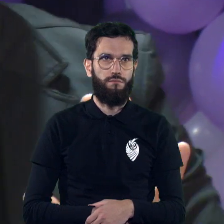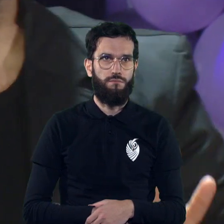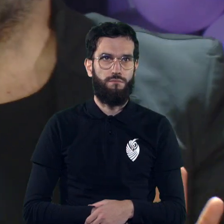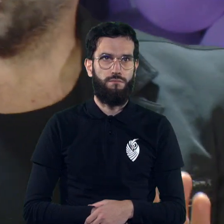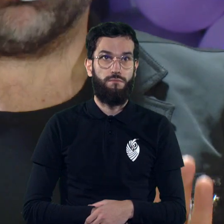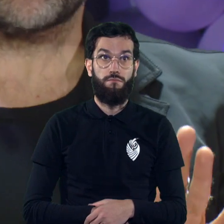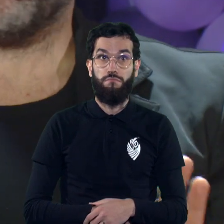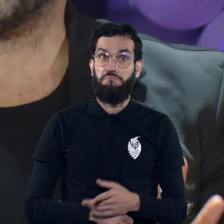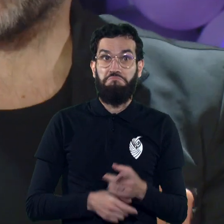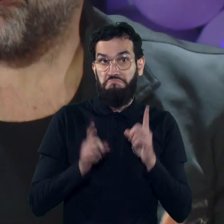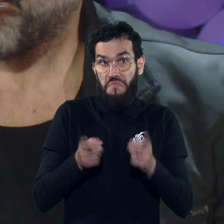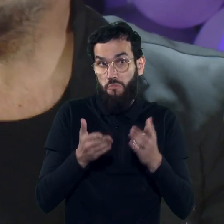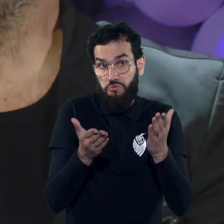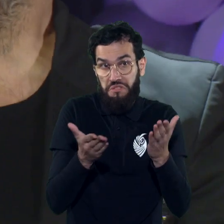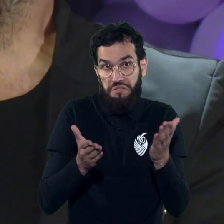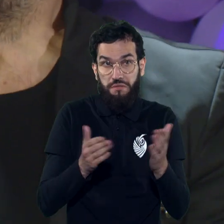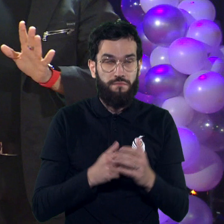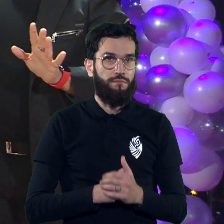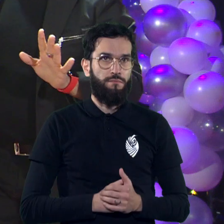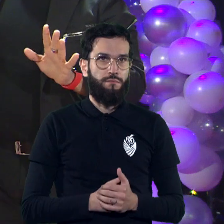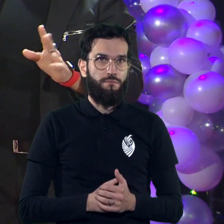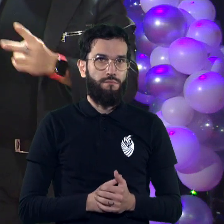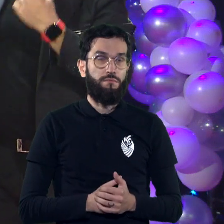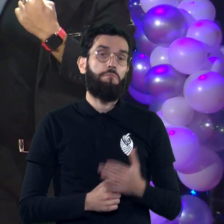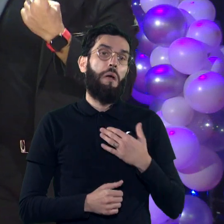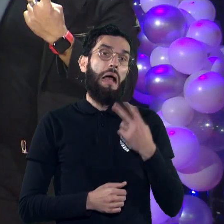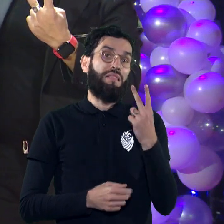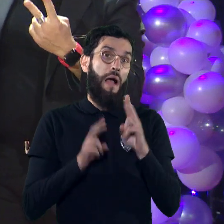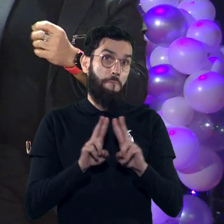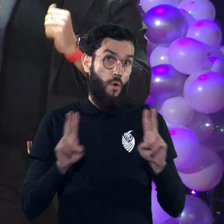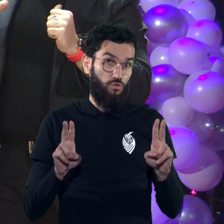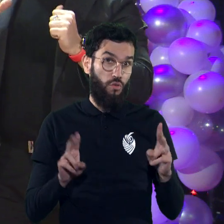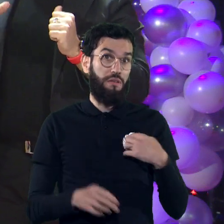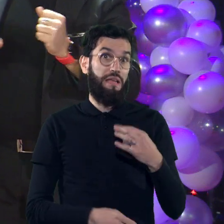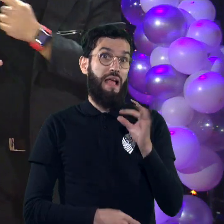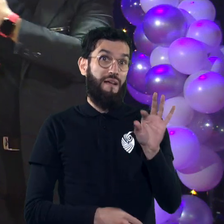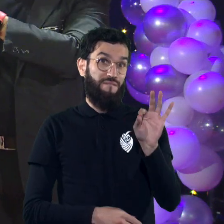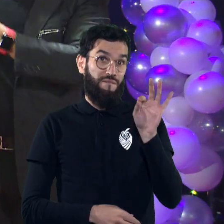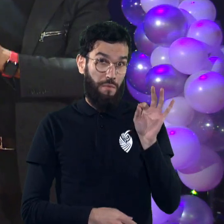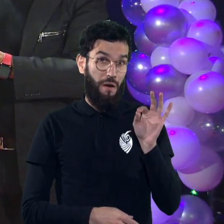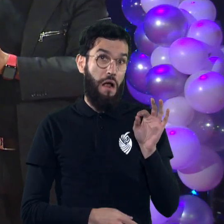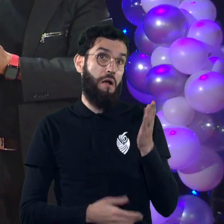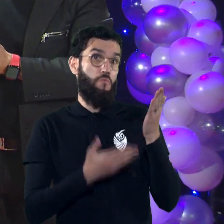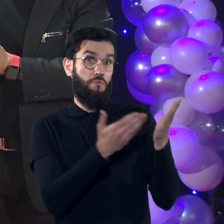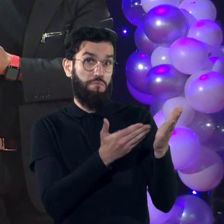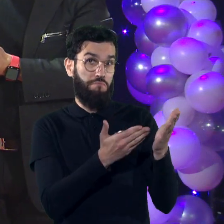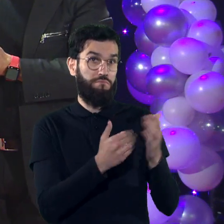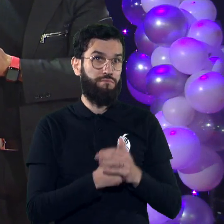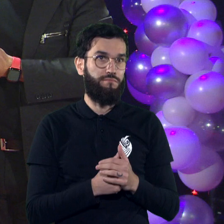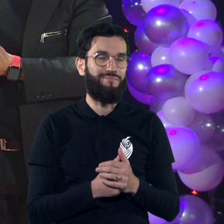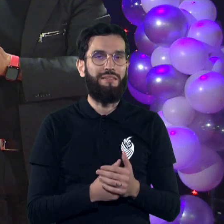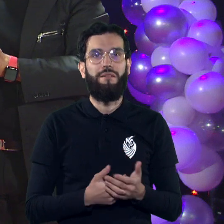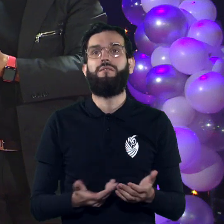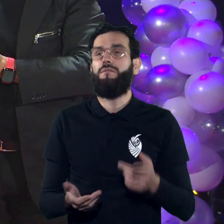No, ešte nemusí byť ona, hej? Sú dve možnosti. Buď ju vyberiem ja, alebo ty. Čo myslíš,